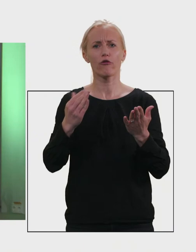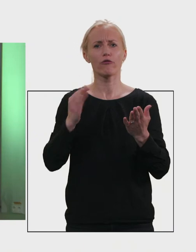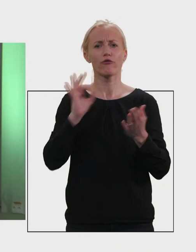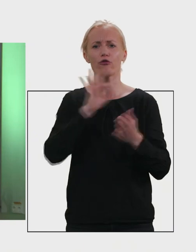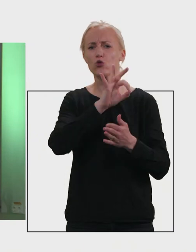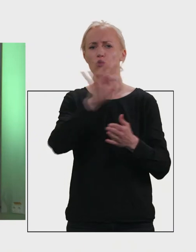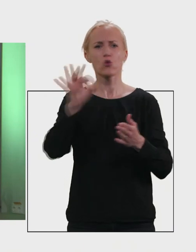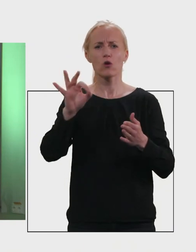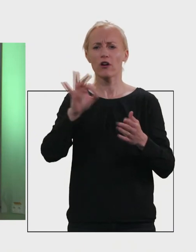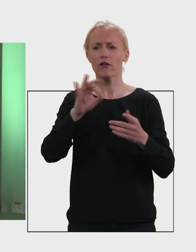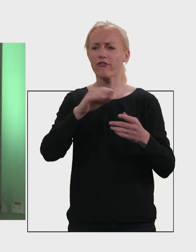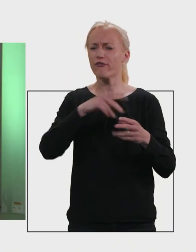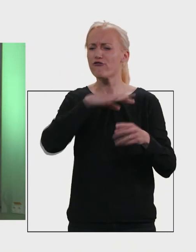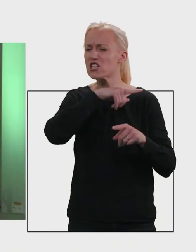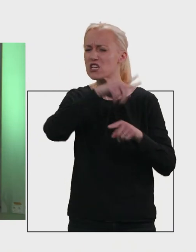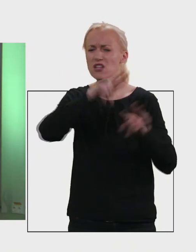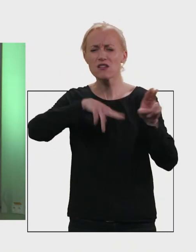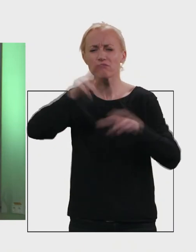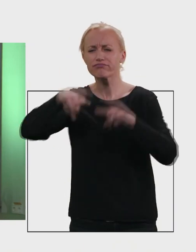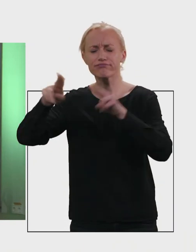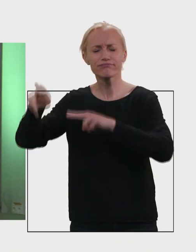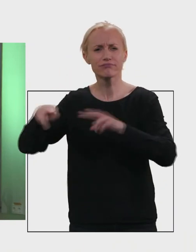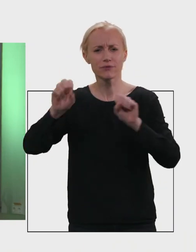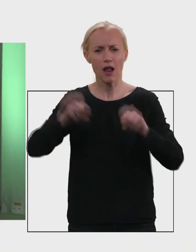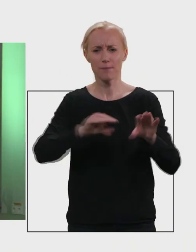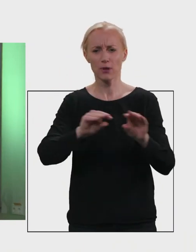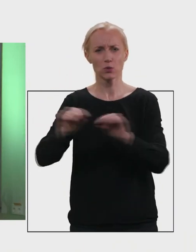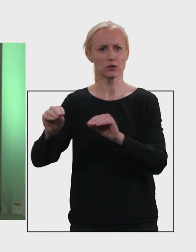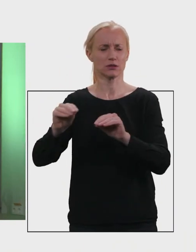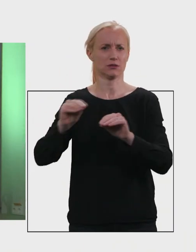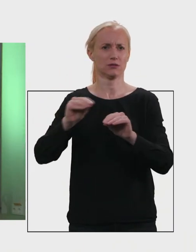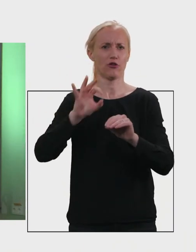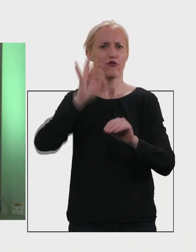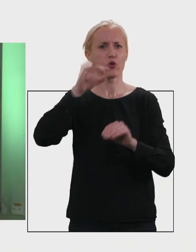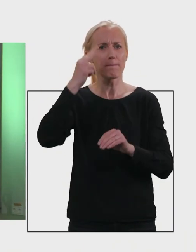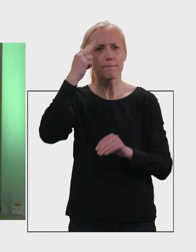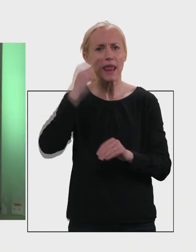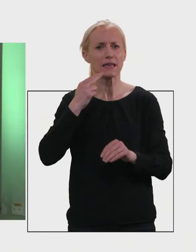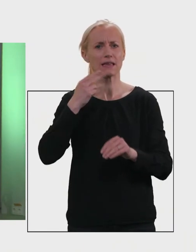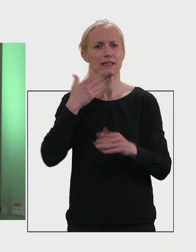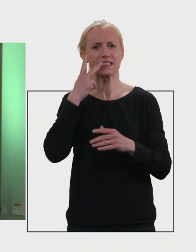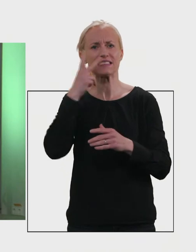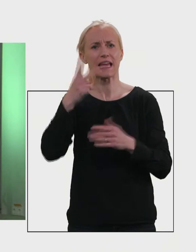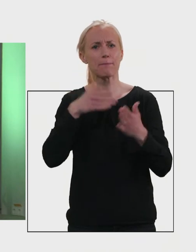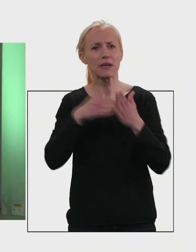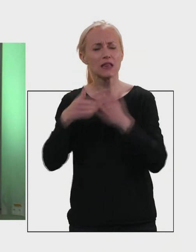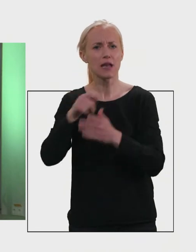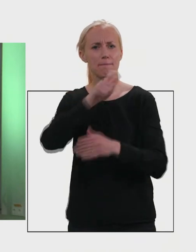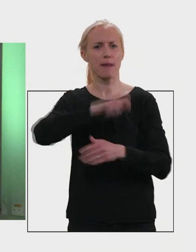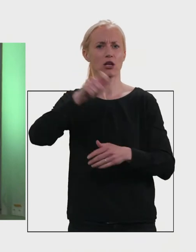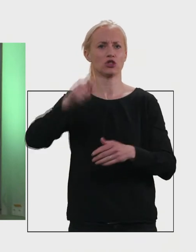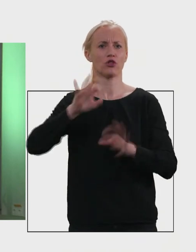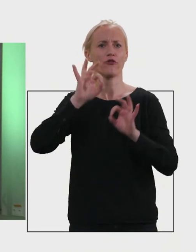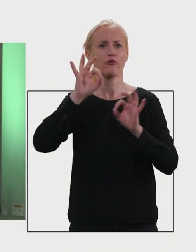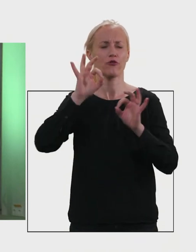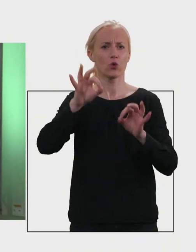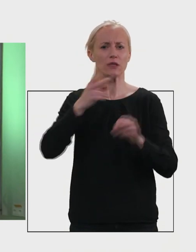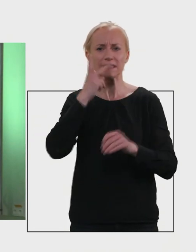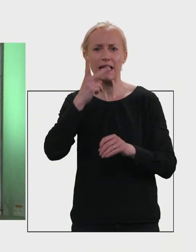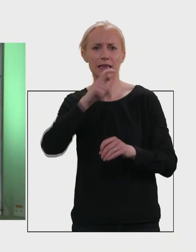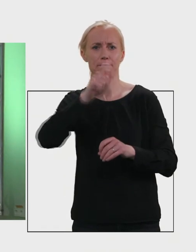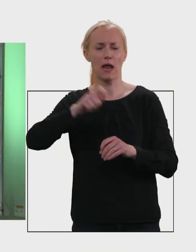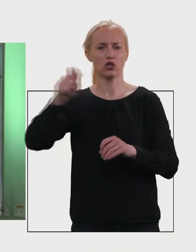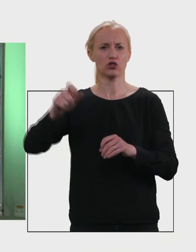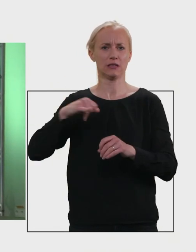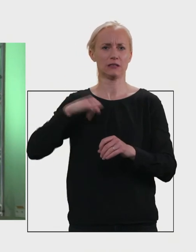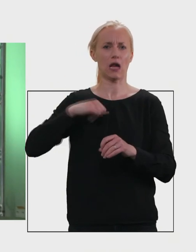für zugänglich ist. Ein Buch, das für blinde und sehbehinderte Menschen, für sehende Menschen interessant ist, aber auch